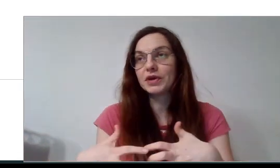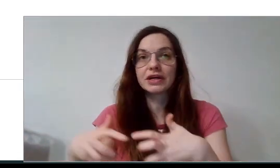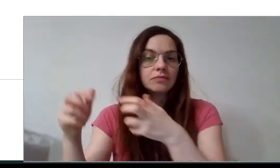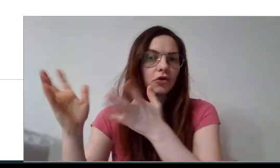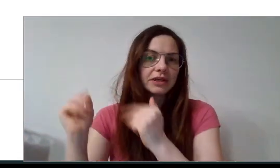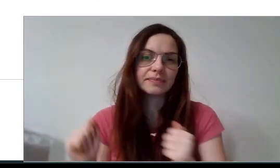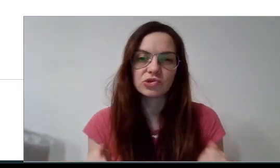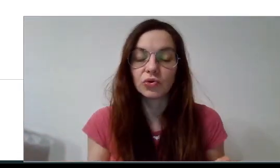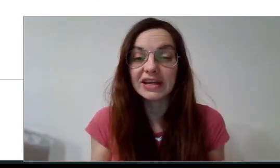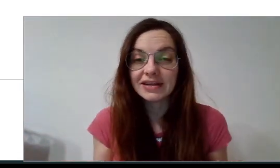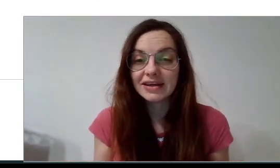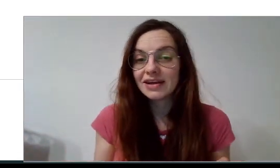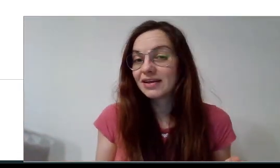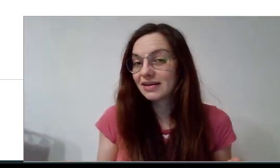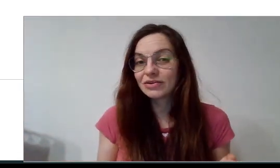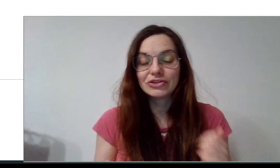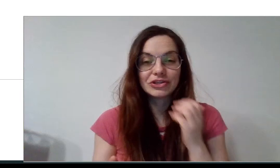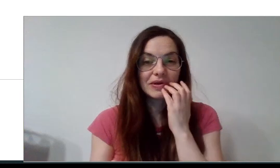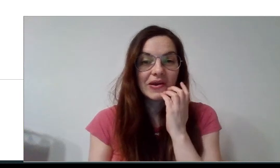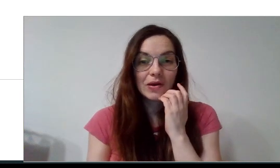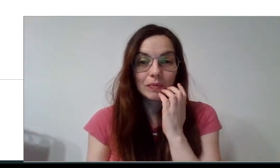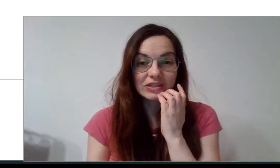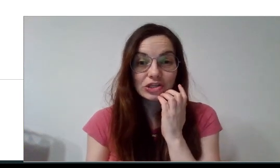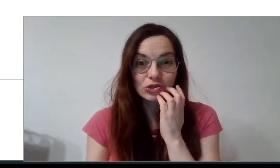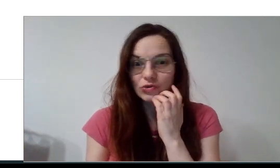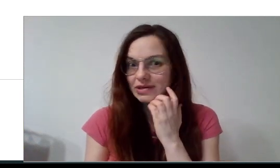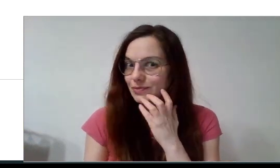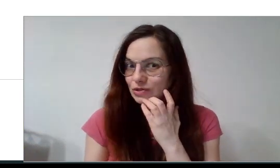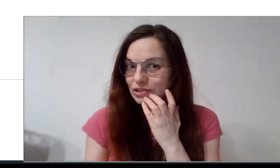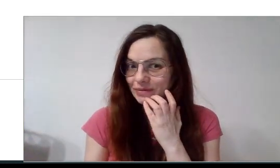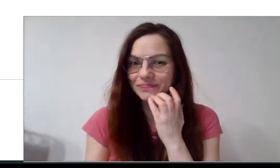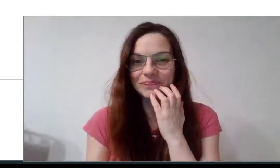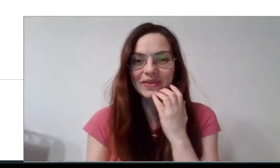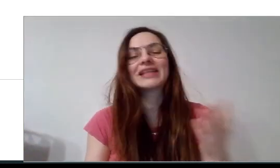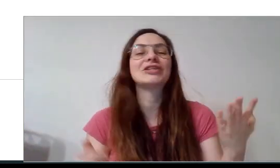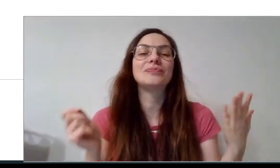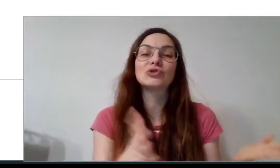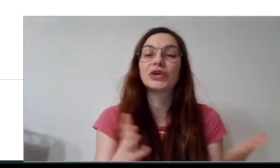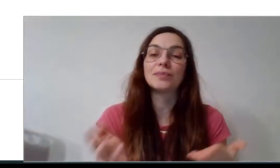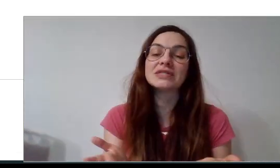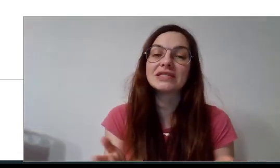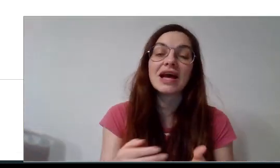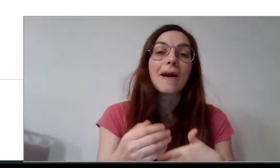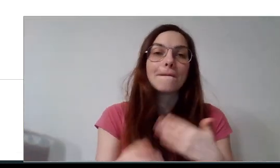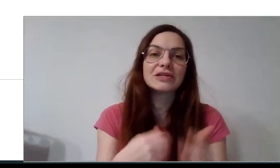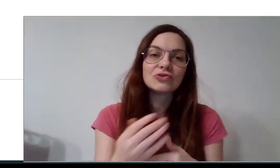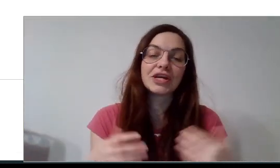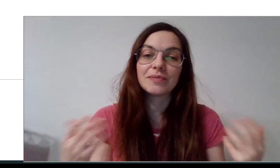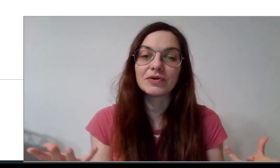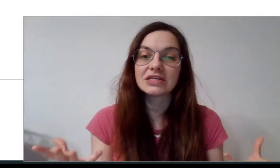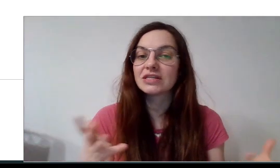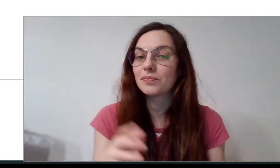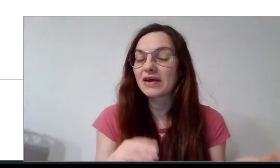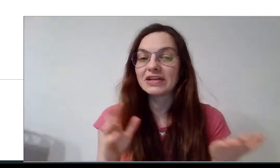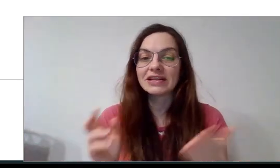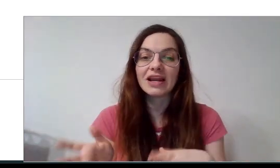Möchtest du mich morgen besuchen? Da li hoćeš da me posetiš sutra možda? Znači, bezuh je poseta, bezuhen